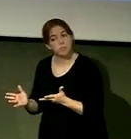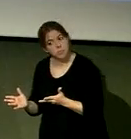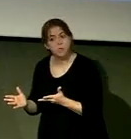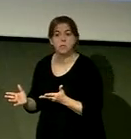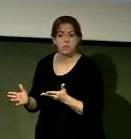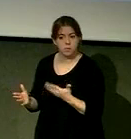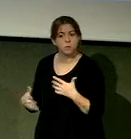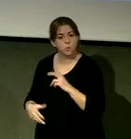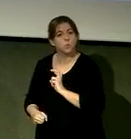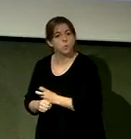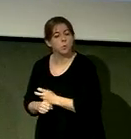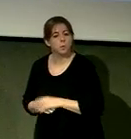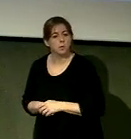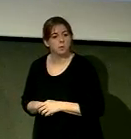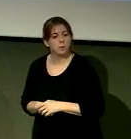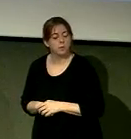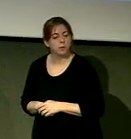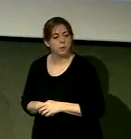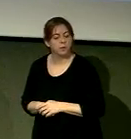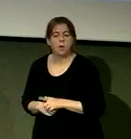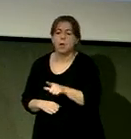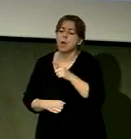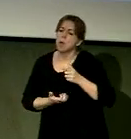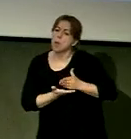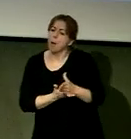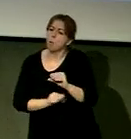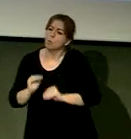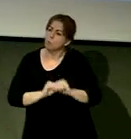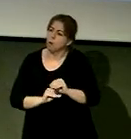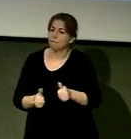Alors, le parcours de soins, c'est très bien, le parcours de soins.